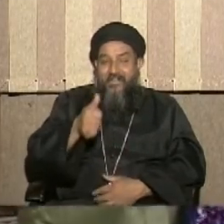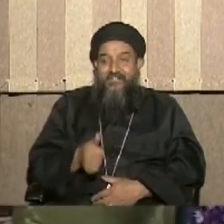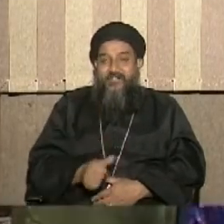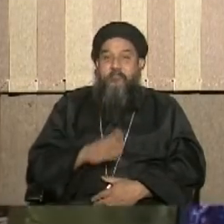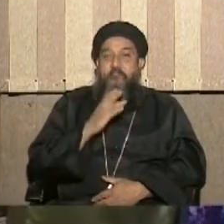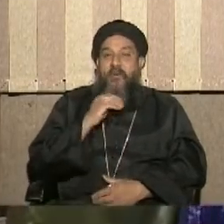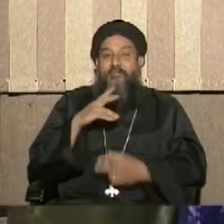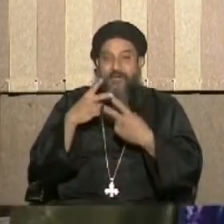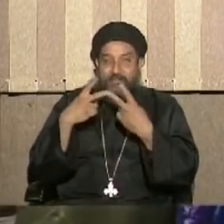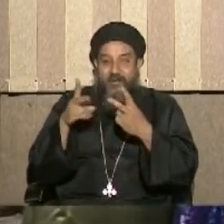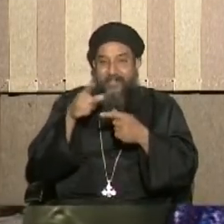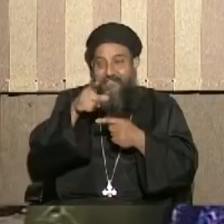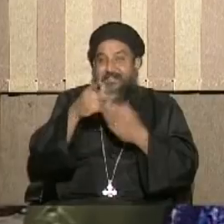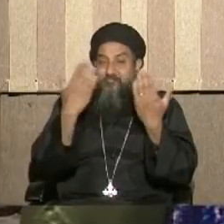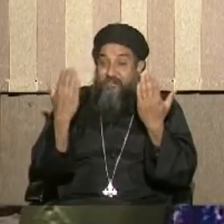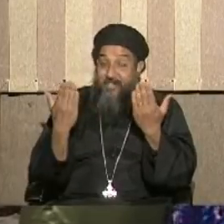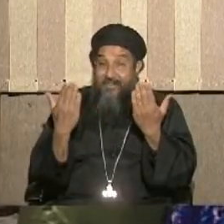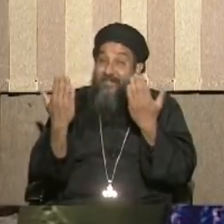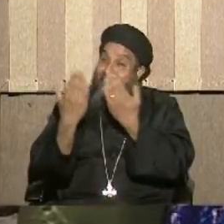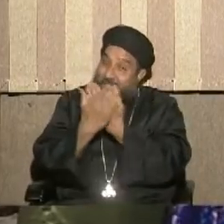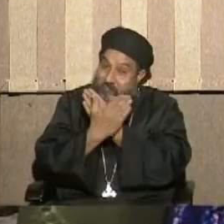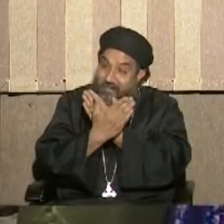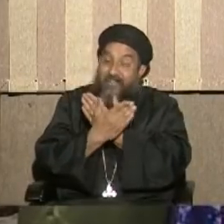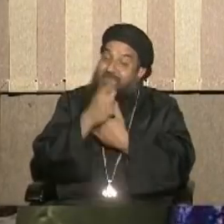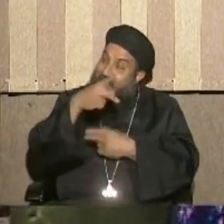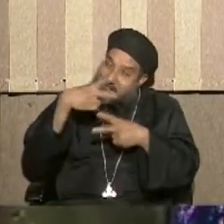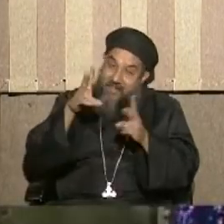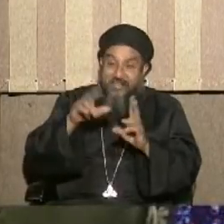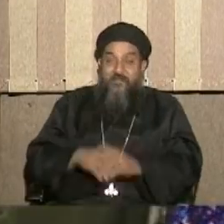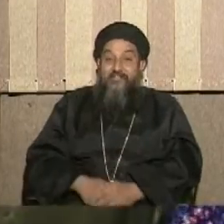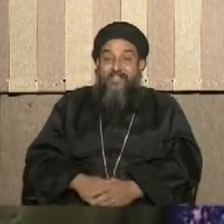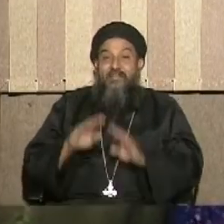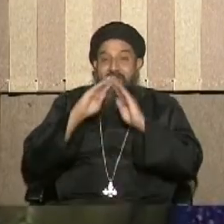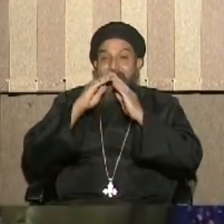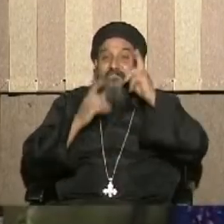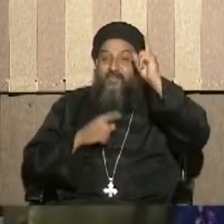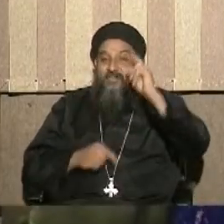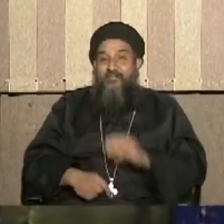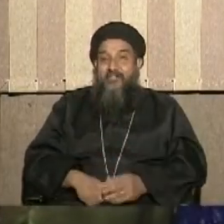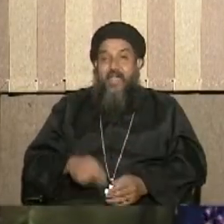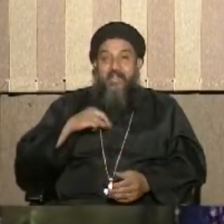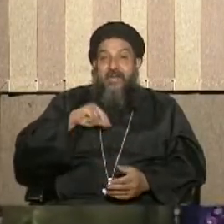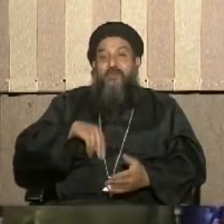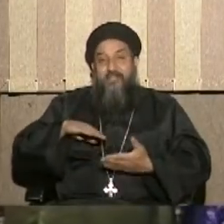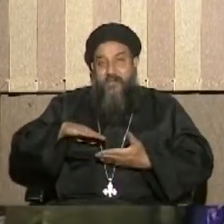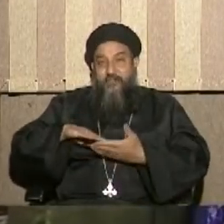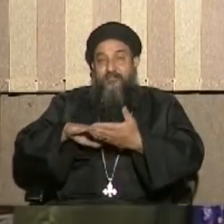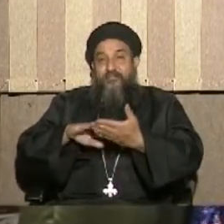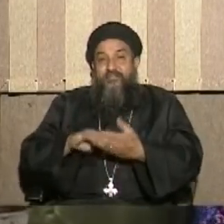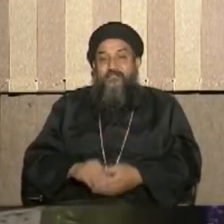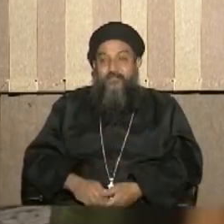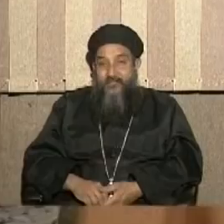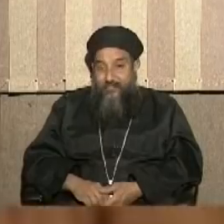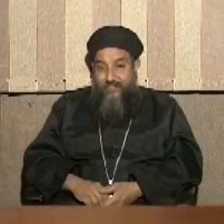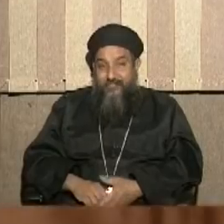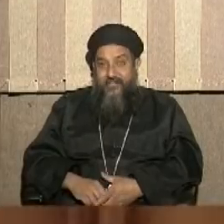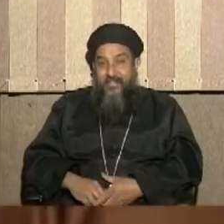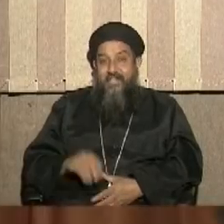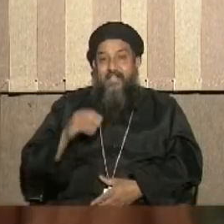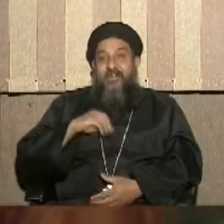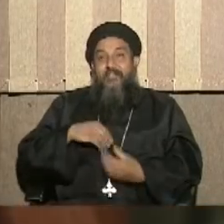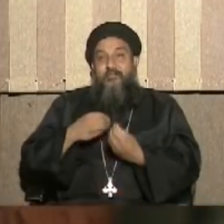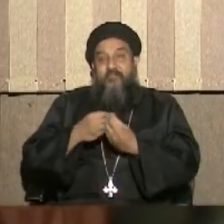إيه؟ الإمبراطور وافق؟ مش أنت كنت بتصلي لنا زي ما اتفقنا؟ أيوه. وافق. أشكرك يا رب، كان نفسي أروح معاكي. مولاي،